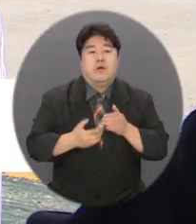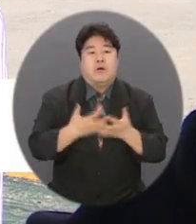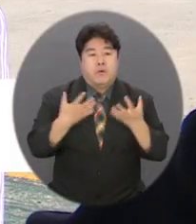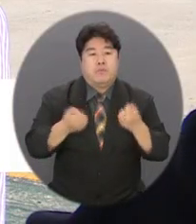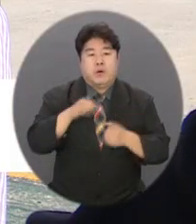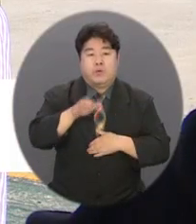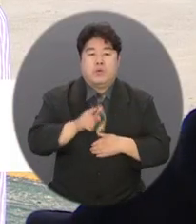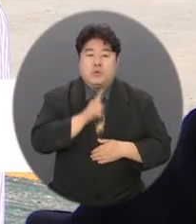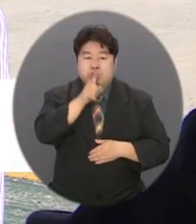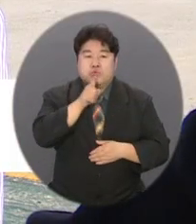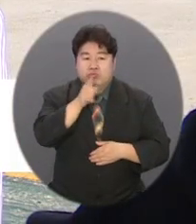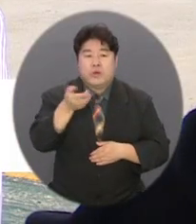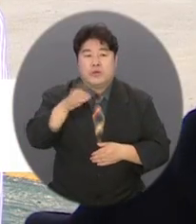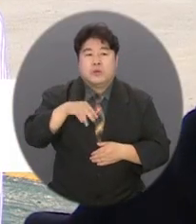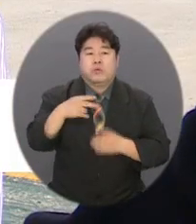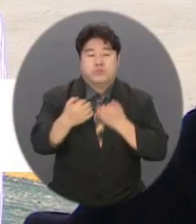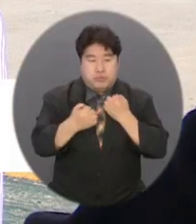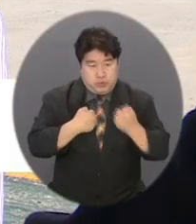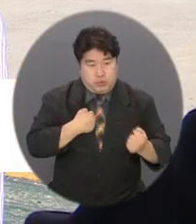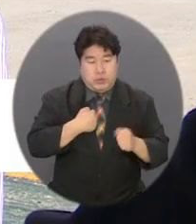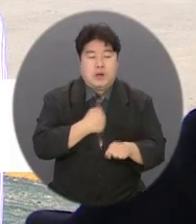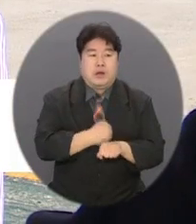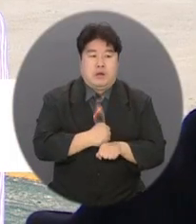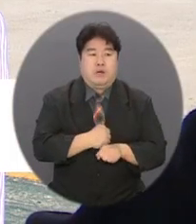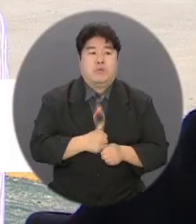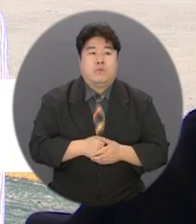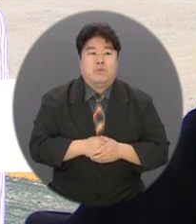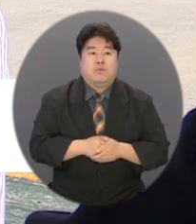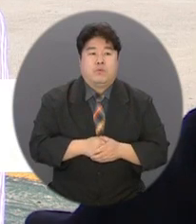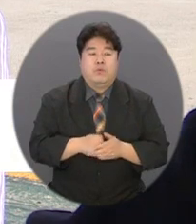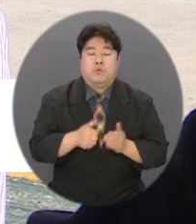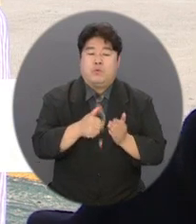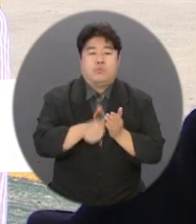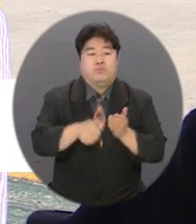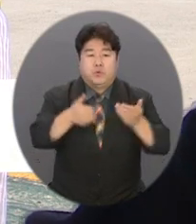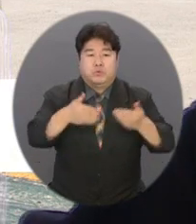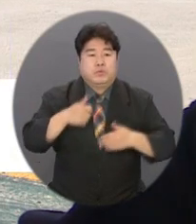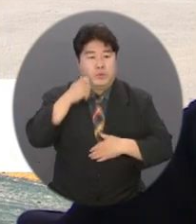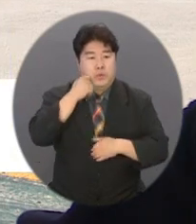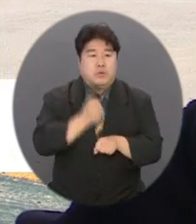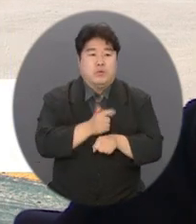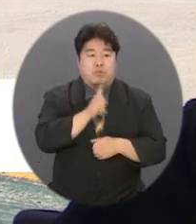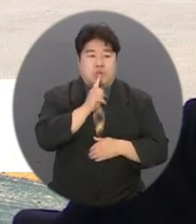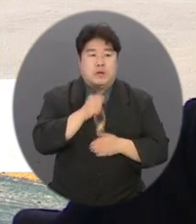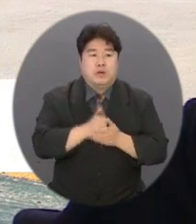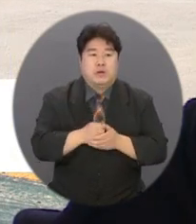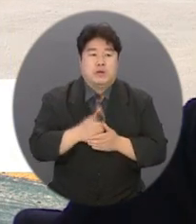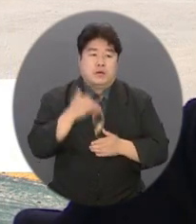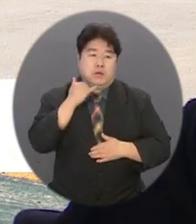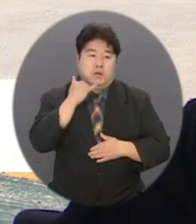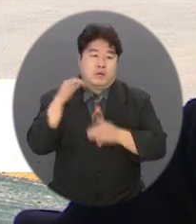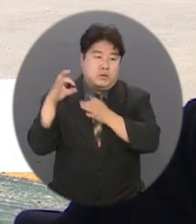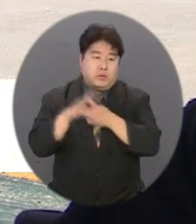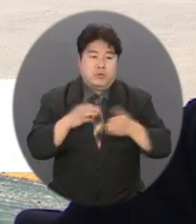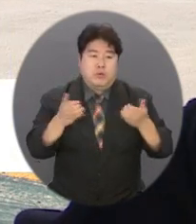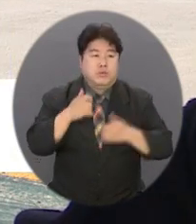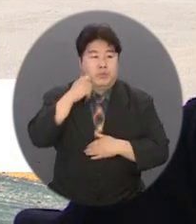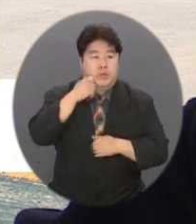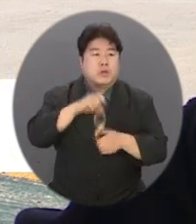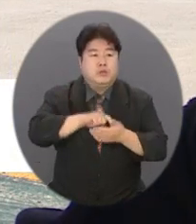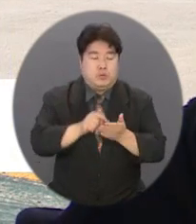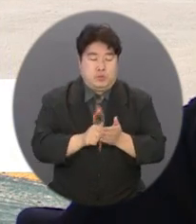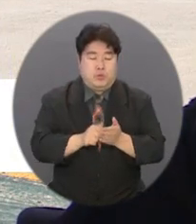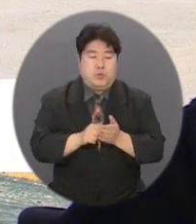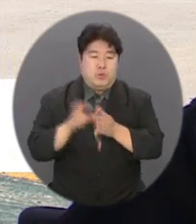충분히 들어오는데 불구하고 아예 에 물건을 내 주지 못하고 있다고 합니다 전화 로서 계속 여물을 못할 정도로